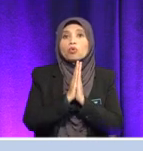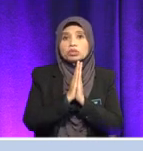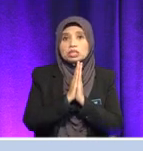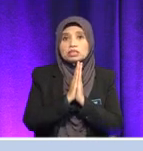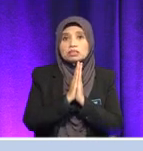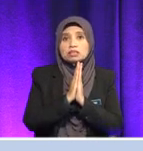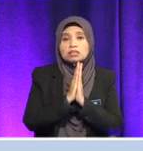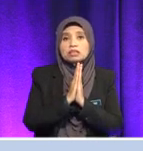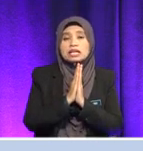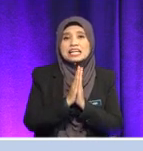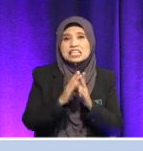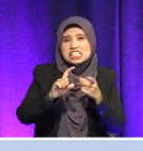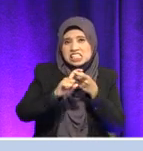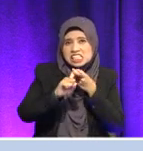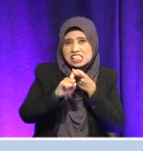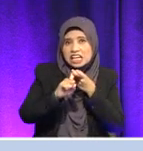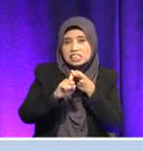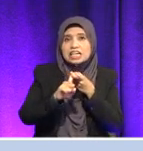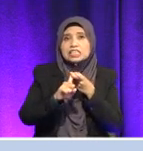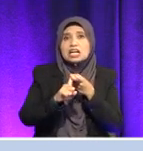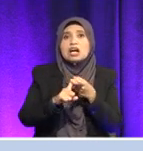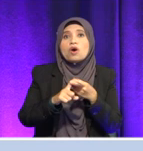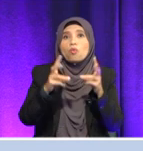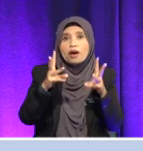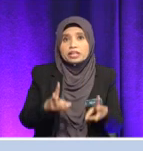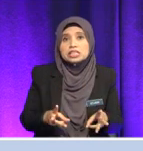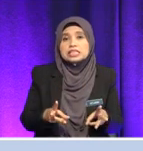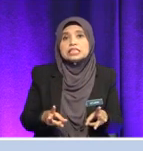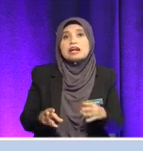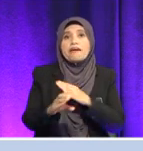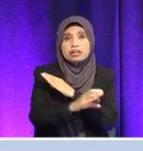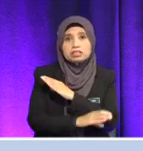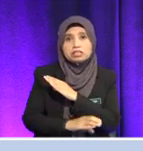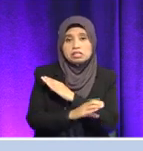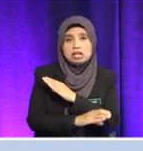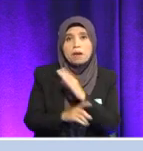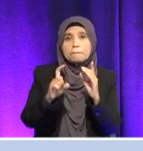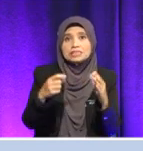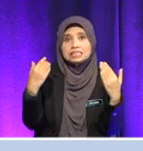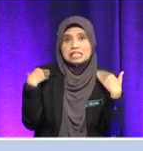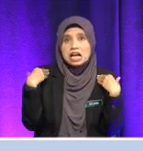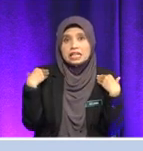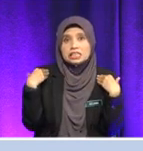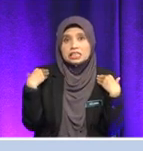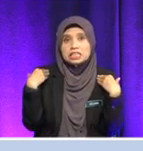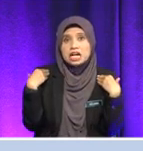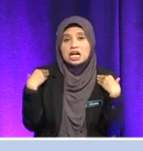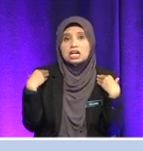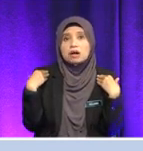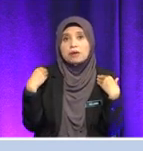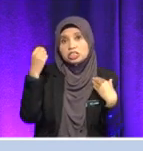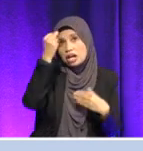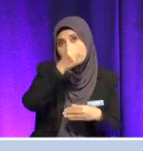kewarganegaraan Nah tak boleh longgar lagi Dah Nah jadi persekutuan Oke miskin memenuhi syarat-syarat dan tertentu